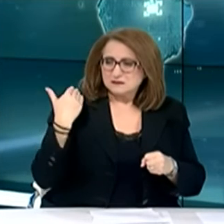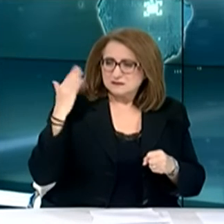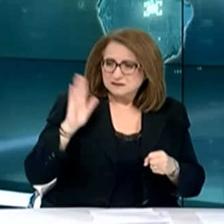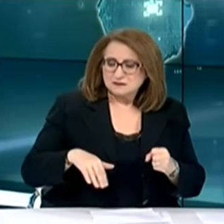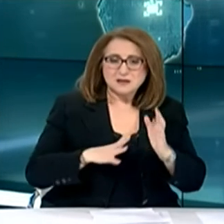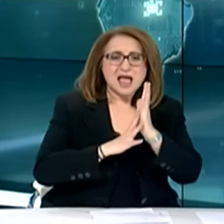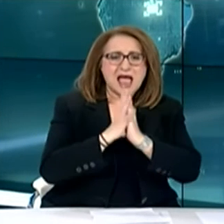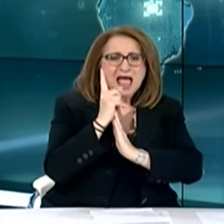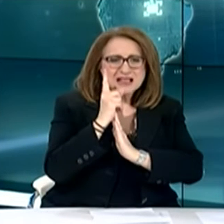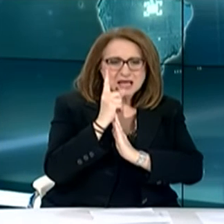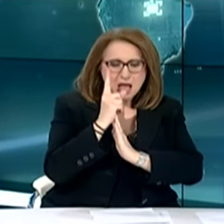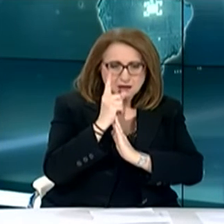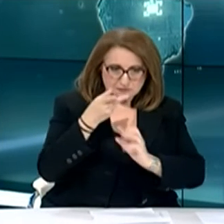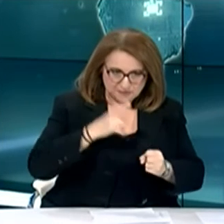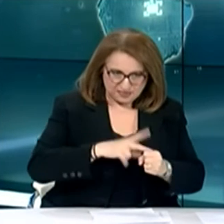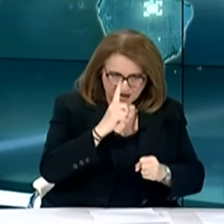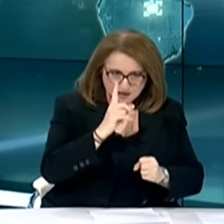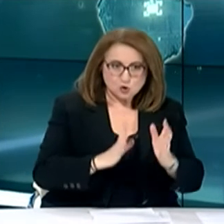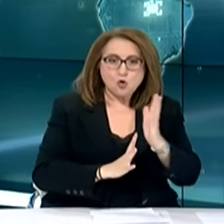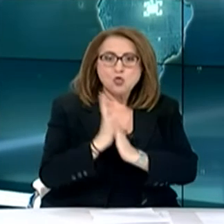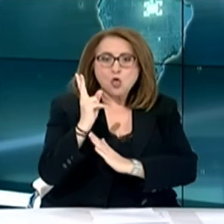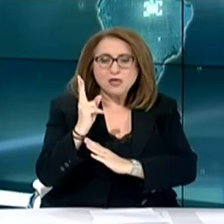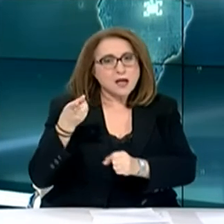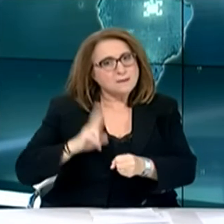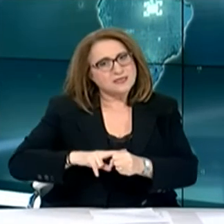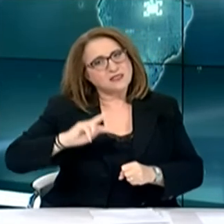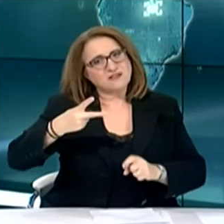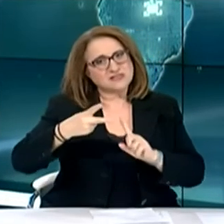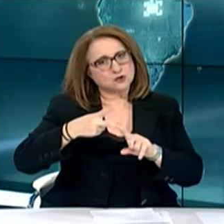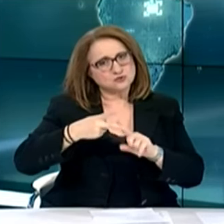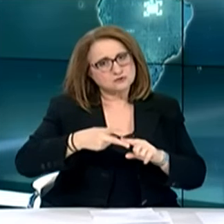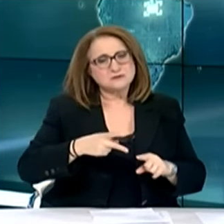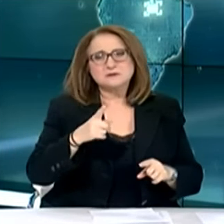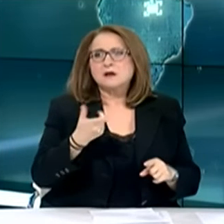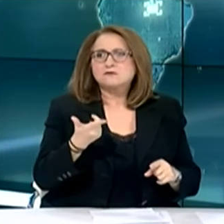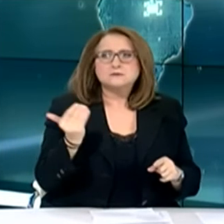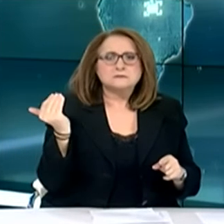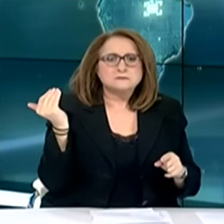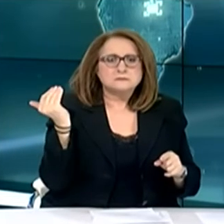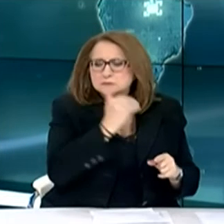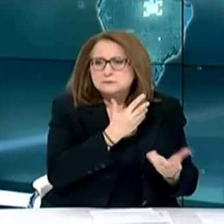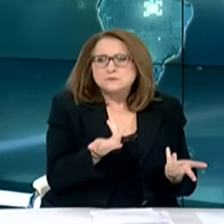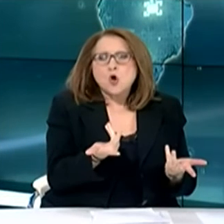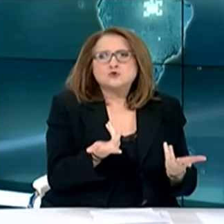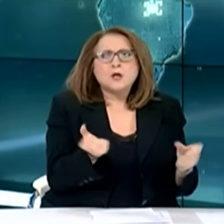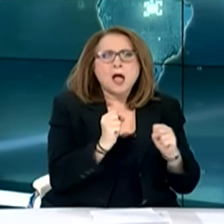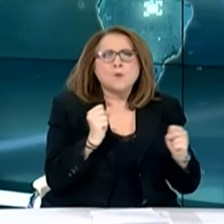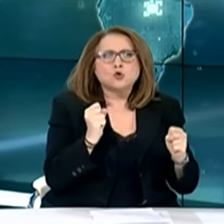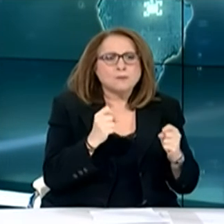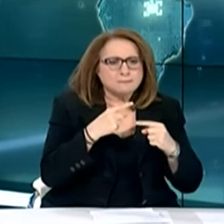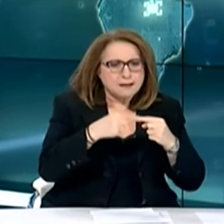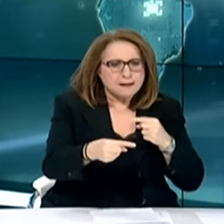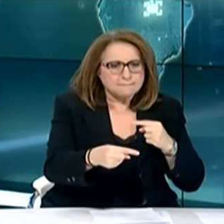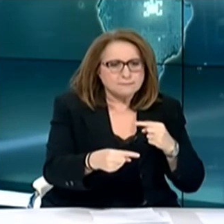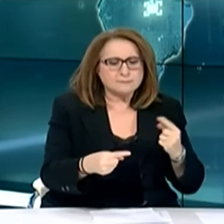11 του μήνα ο ένας, 12 ο άλλος. Υπάρχει κάποιο χαρακτηριστικό αυτών της ραγδαίας επιπλοκής, που είναι βέβαια πολύ μικρό το δείγμα,